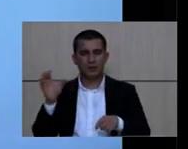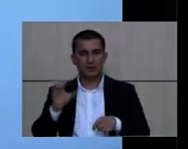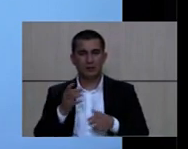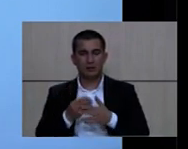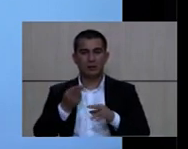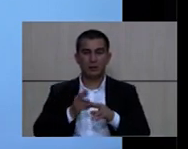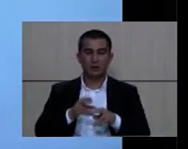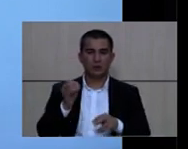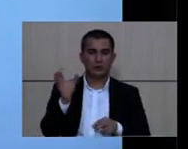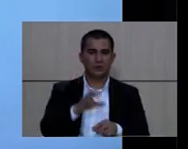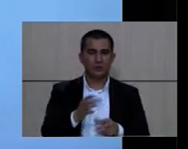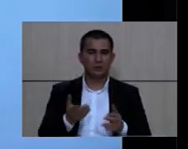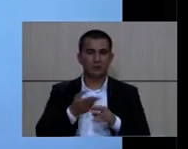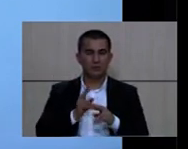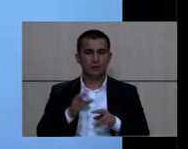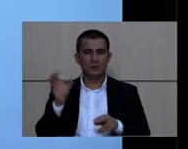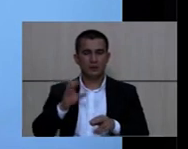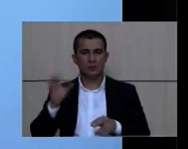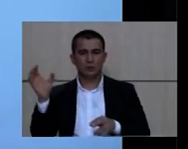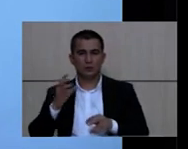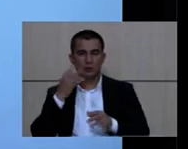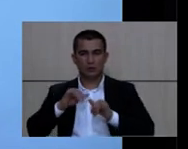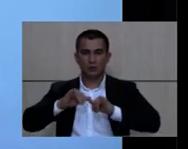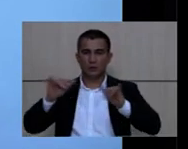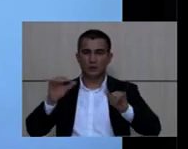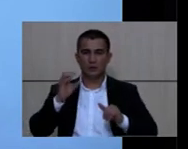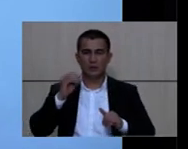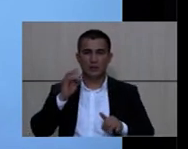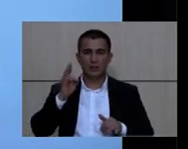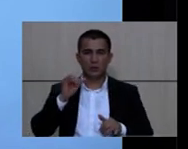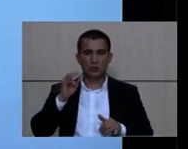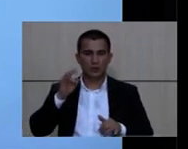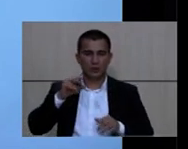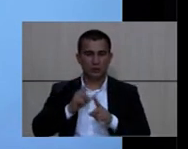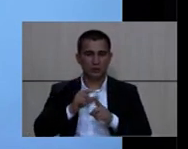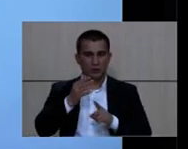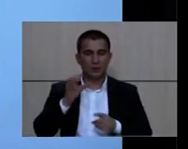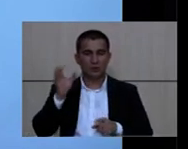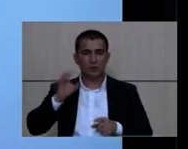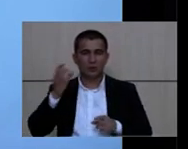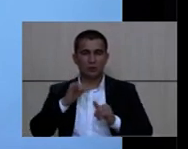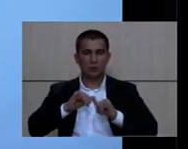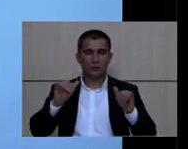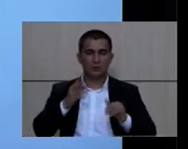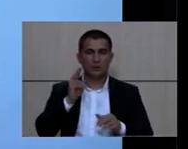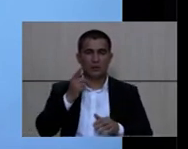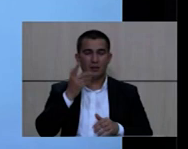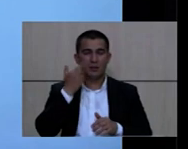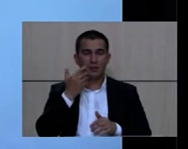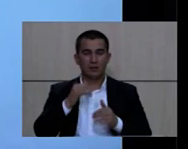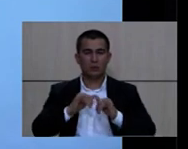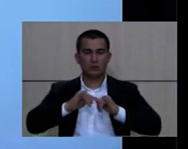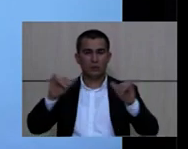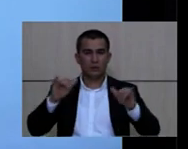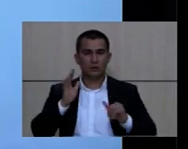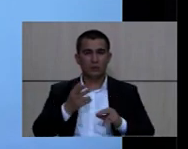yana sekund. Sekund sekund bilan ko'paytirilganda sekund kvadratga teng bo'ladi va kilogram ko'paytirilgan metr